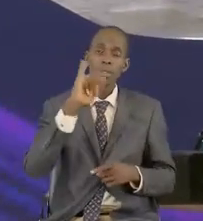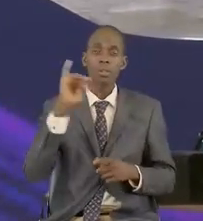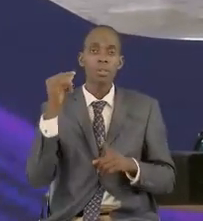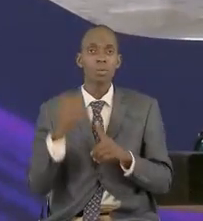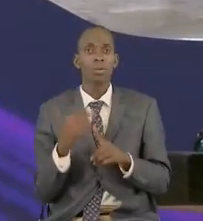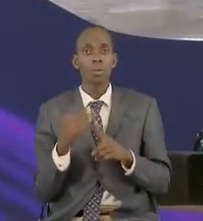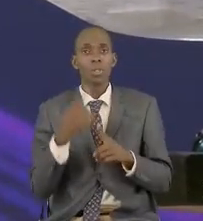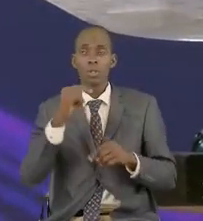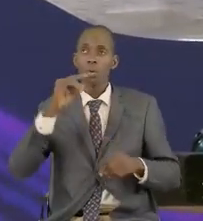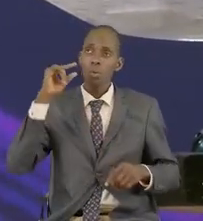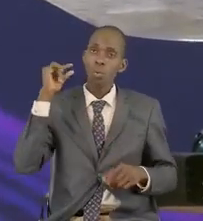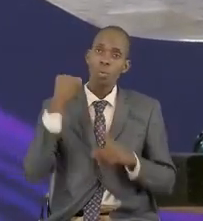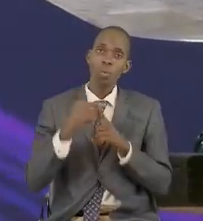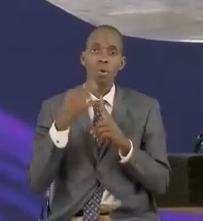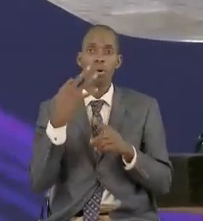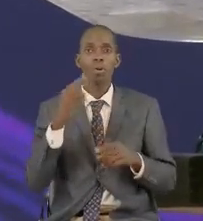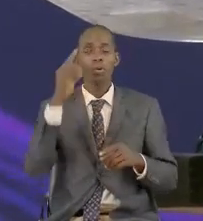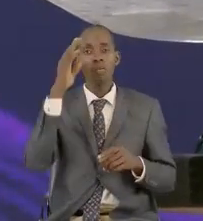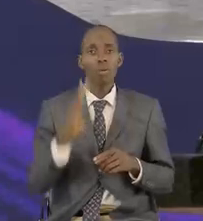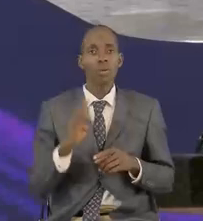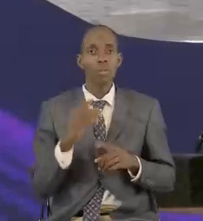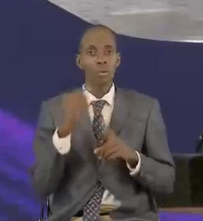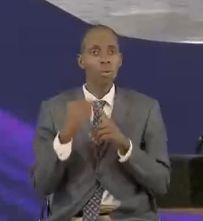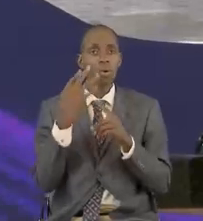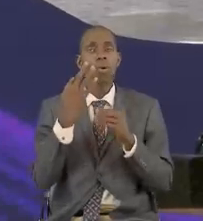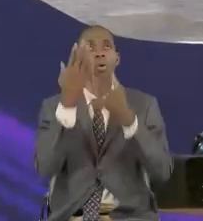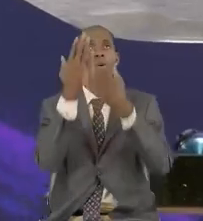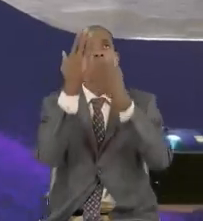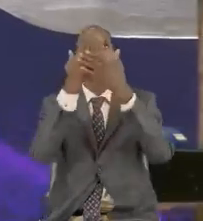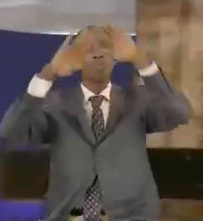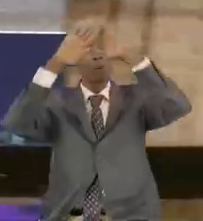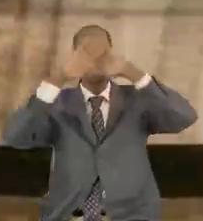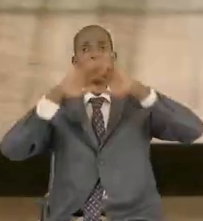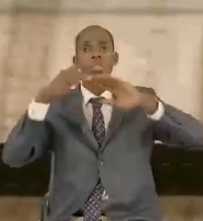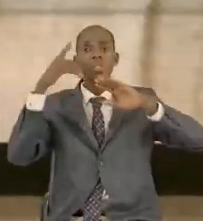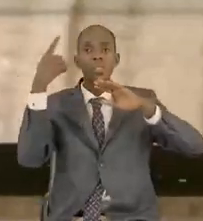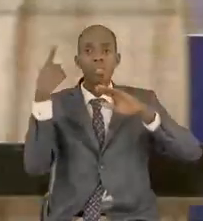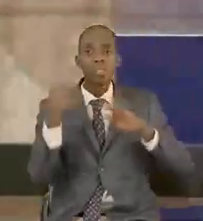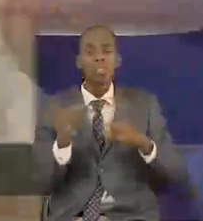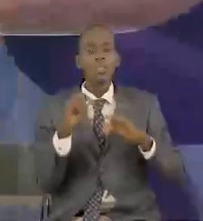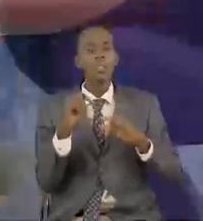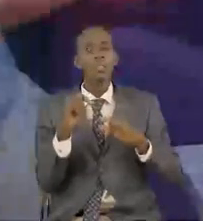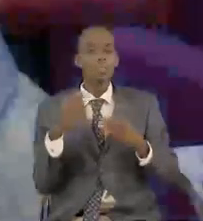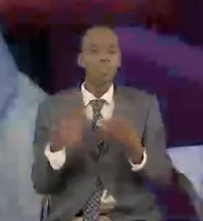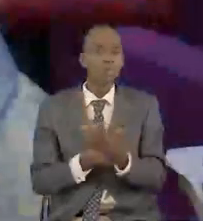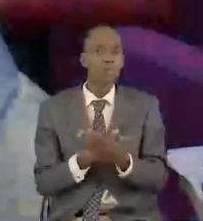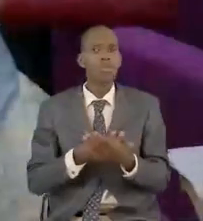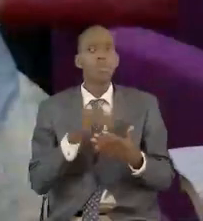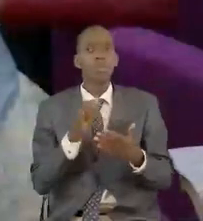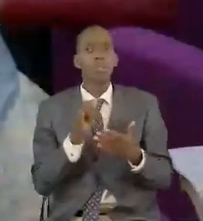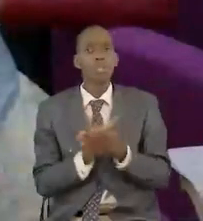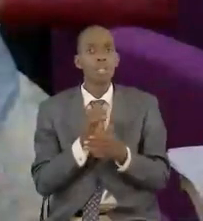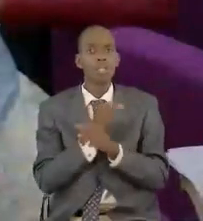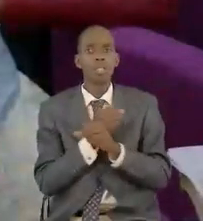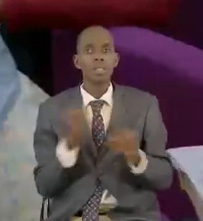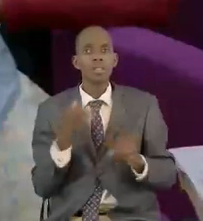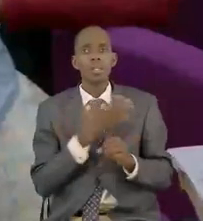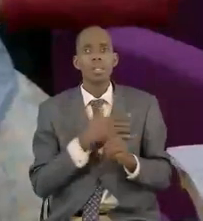Dieu et la Parole du ciel l'Évangile l'Évangile qui sauve et tu déclasses là